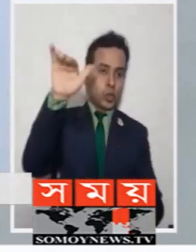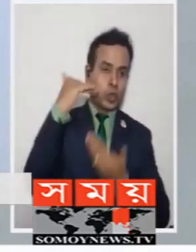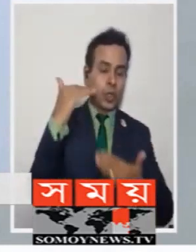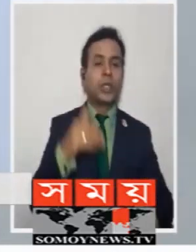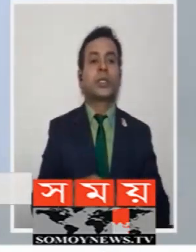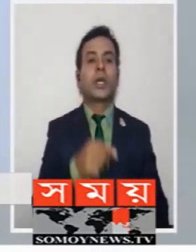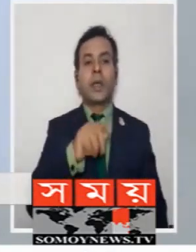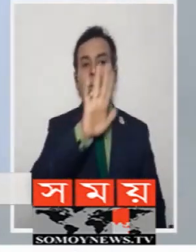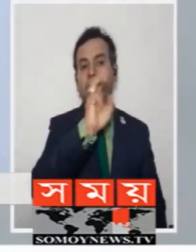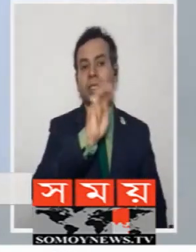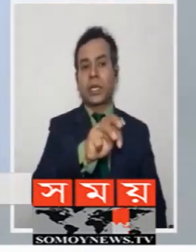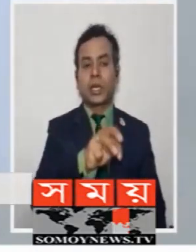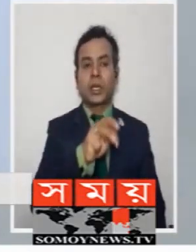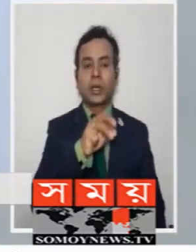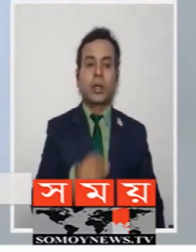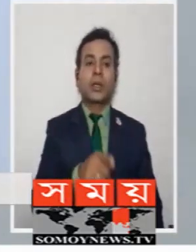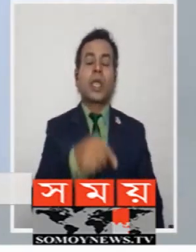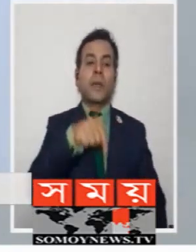এ পর্যন্ত